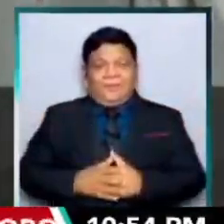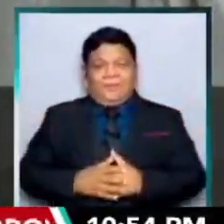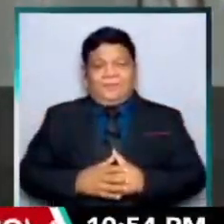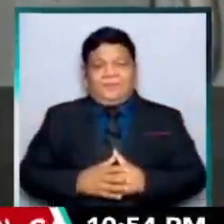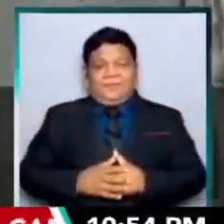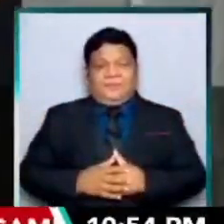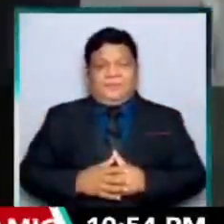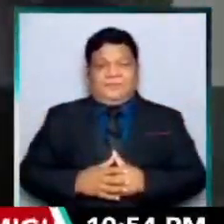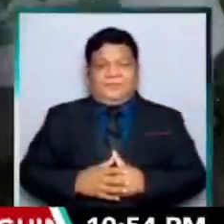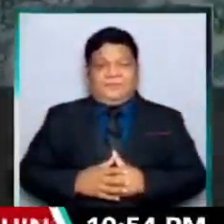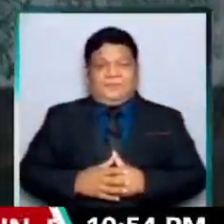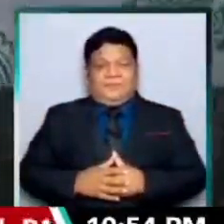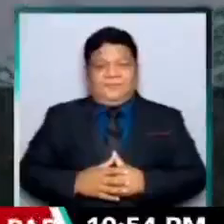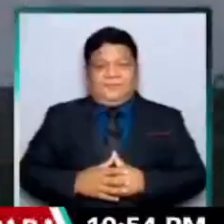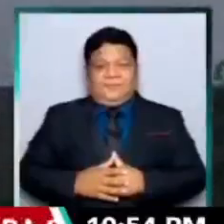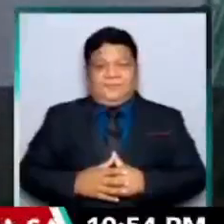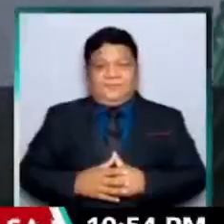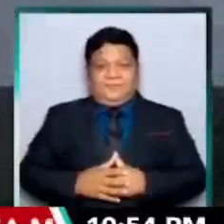Baka maganyan ka.